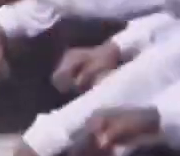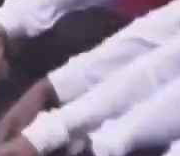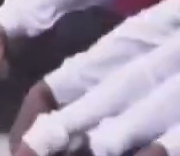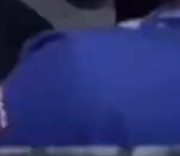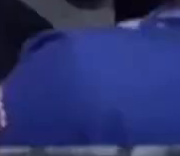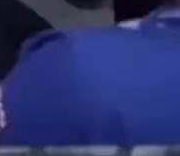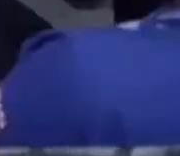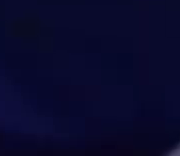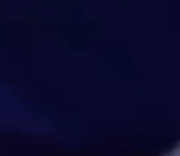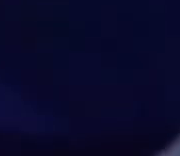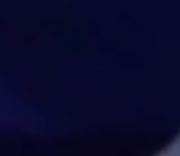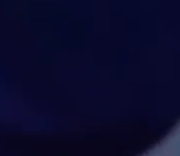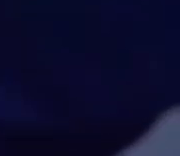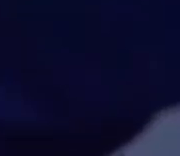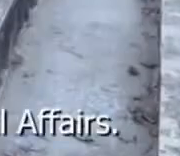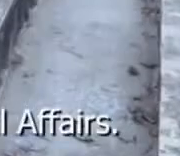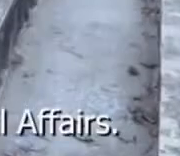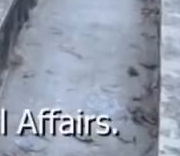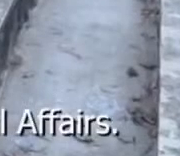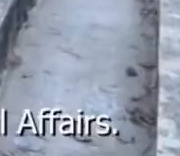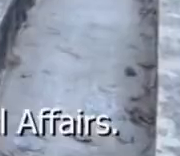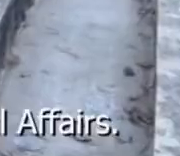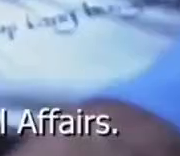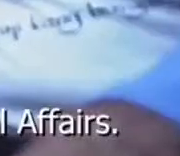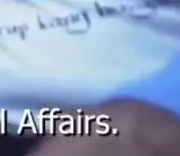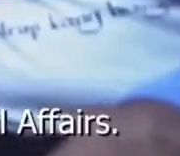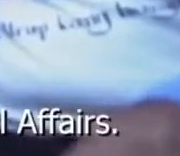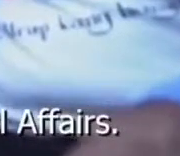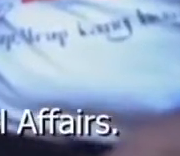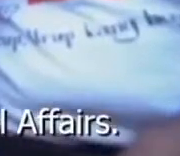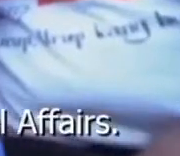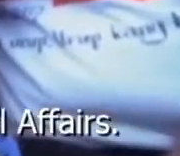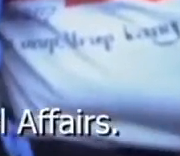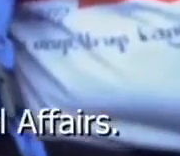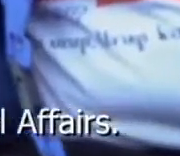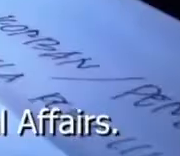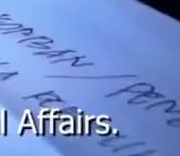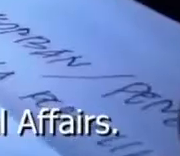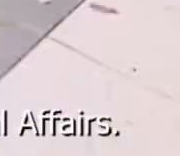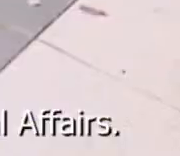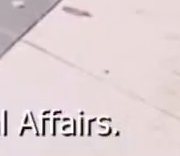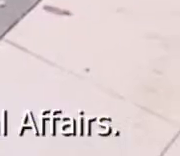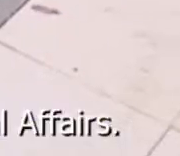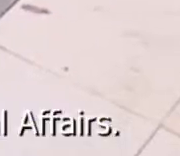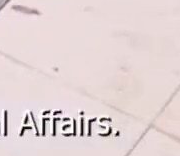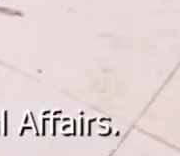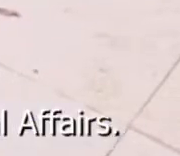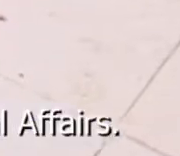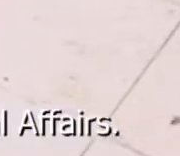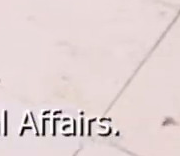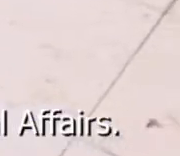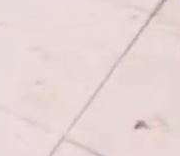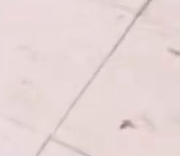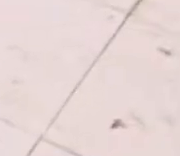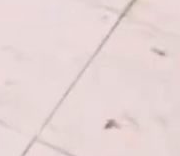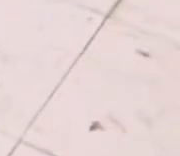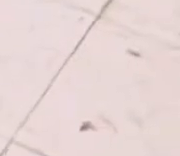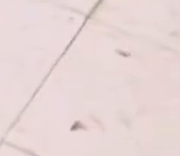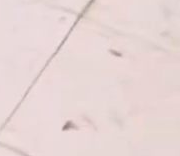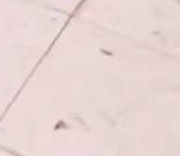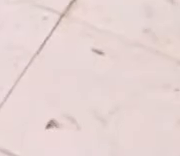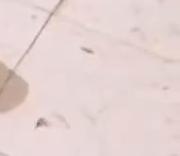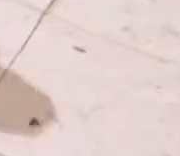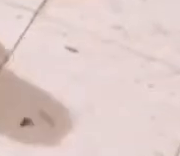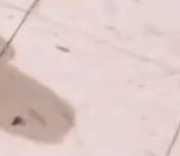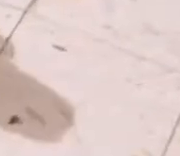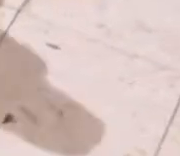dan bimbingan teknis yang diselenggarakan oleh organisasi non-pemerintah, mitra kerja, Kementerian Sosial.